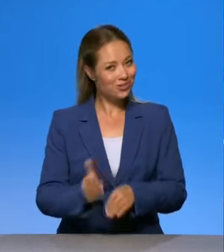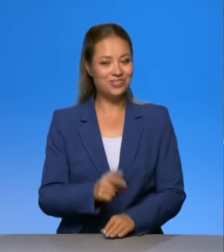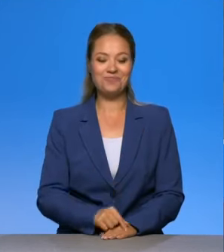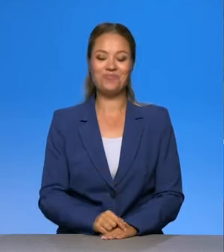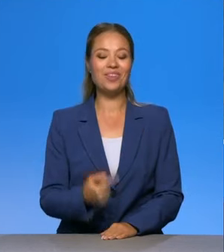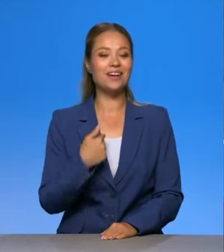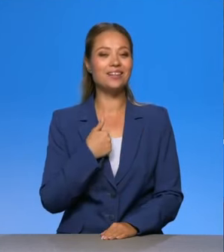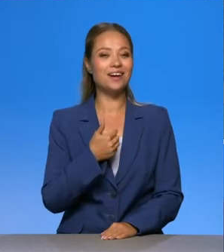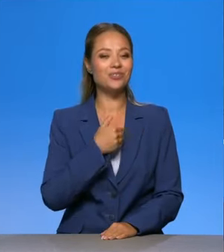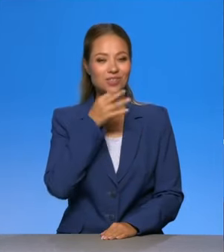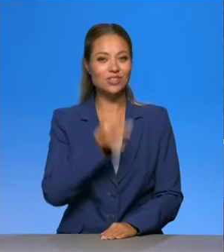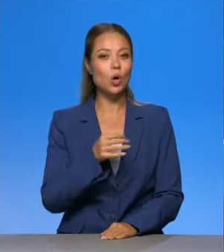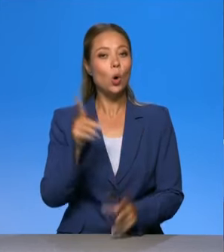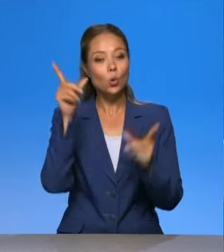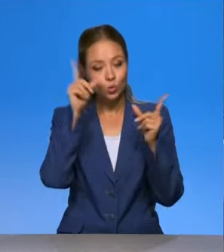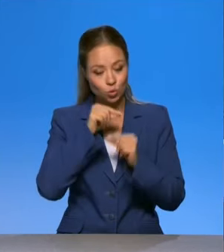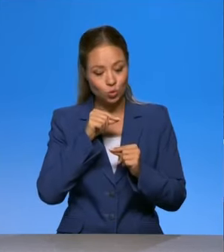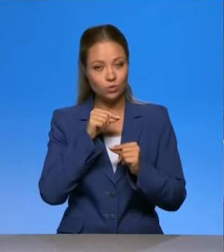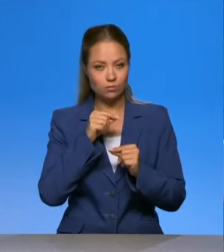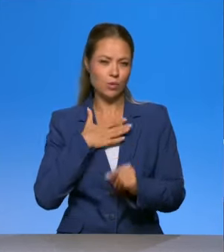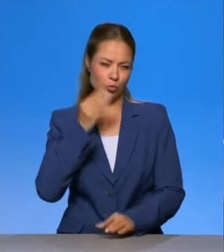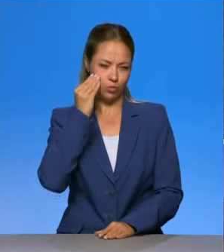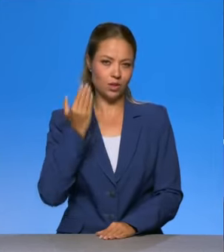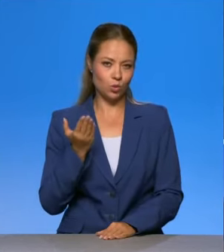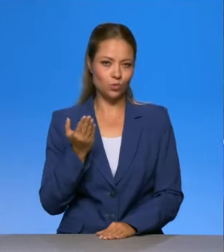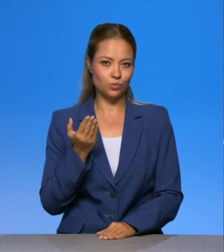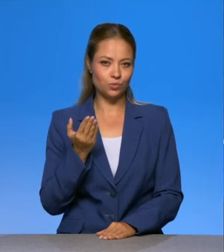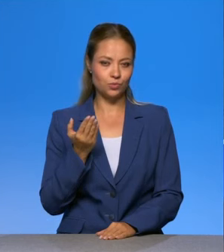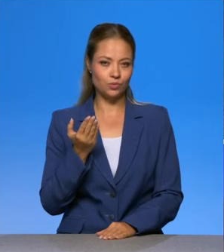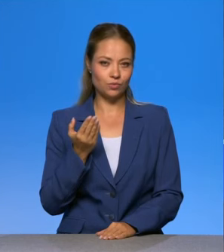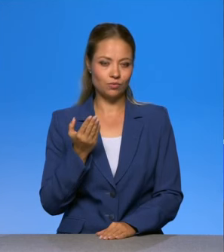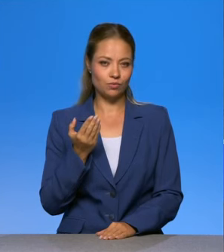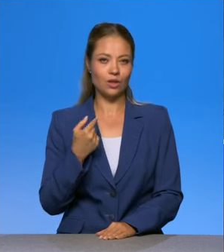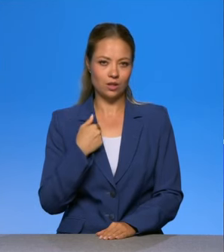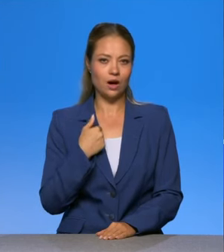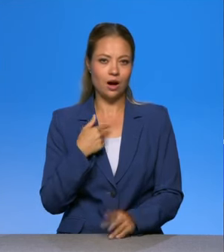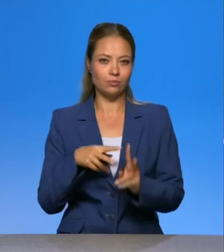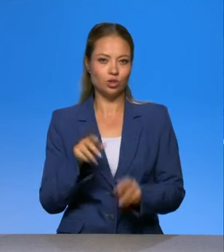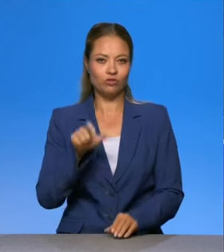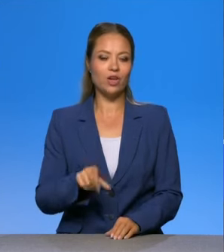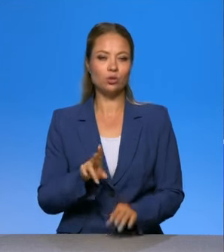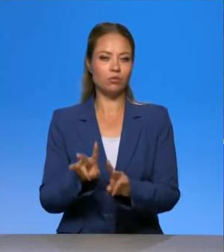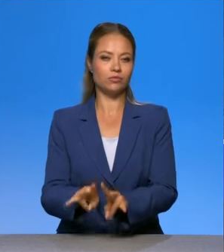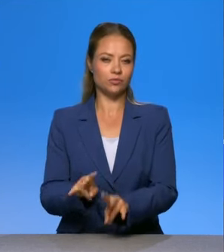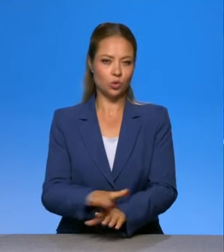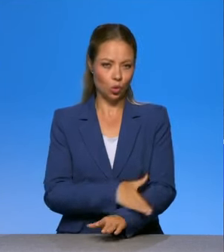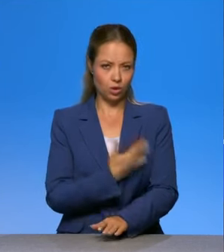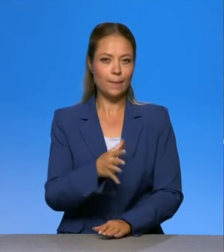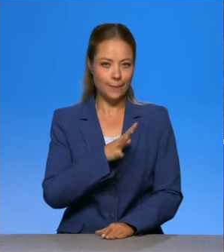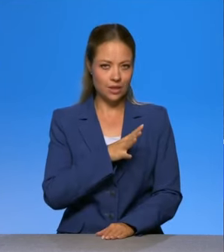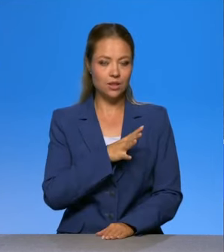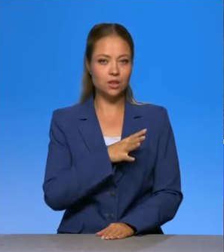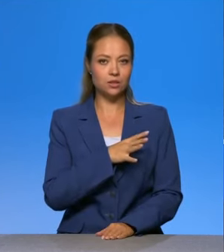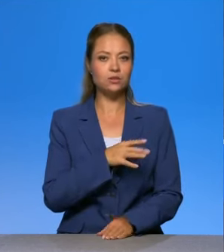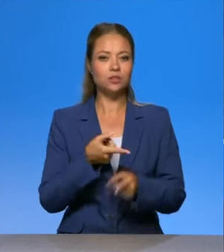уснул он, вероятнее всего, вот по моему мнению, как человек, который провел там много времени, действительно